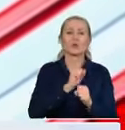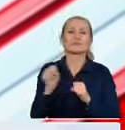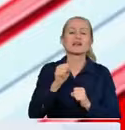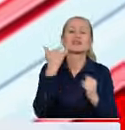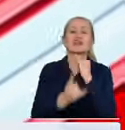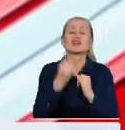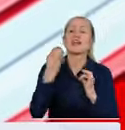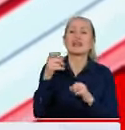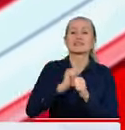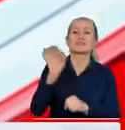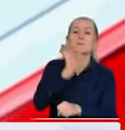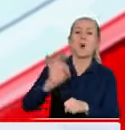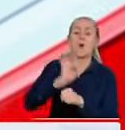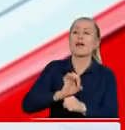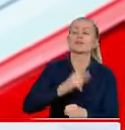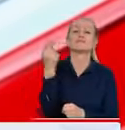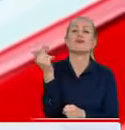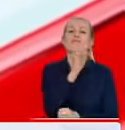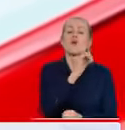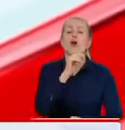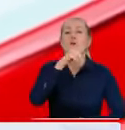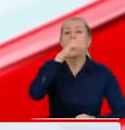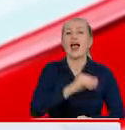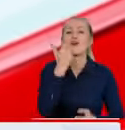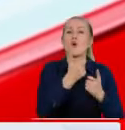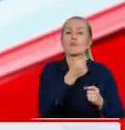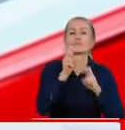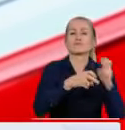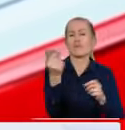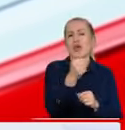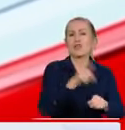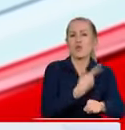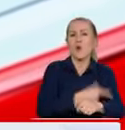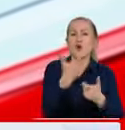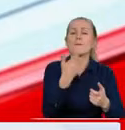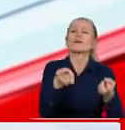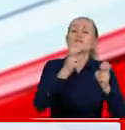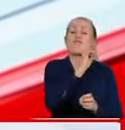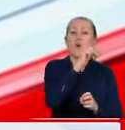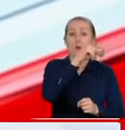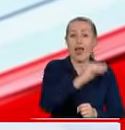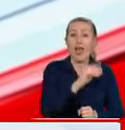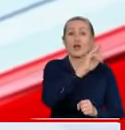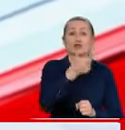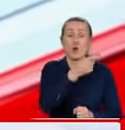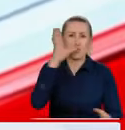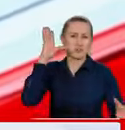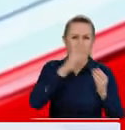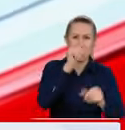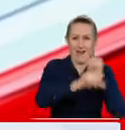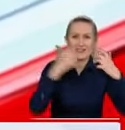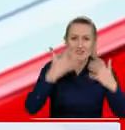obecny projekt zadłużania Unii Europejskiej na poziomie Brukseli, stworzenia nowego instrumentu, którego eurokraci chcieli przez lata i nigdy nie